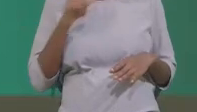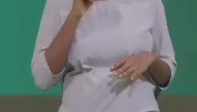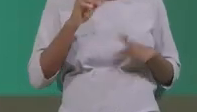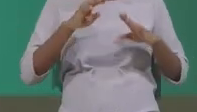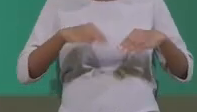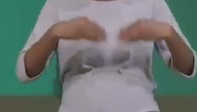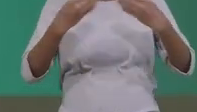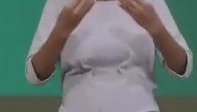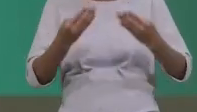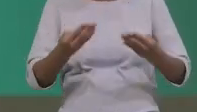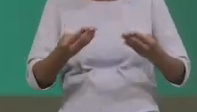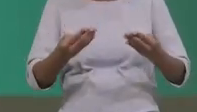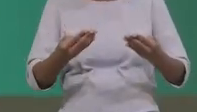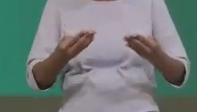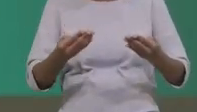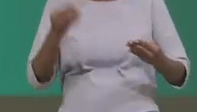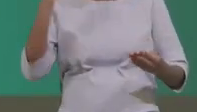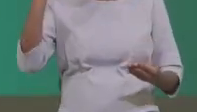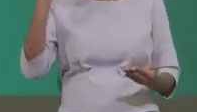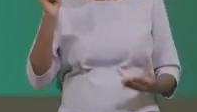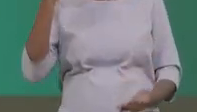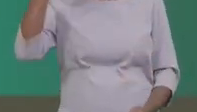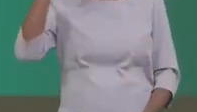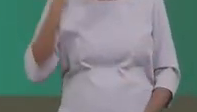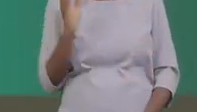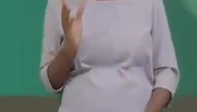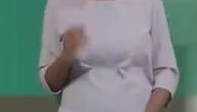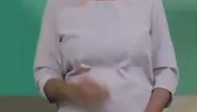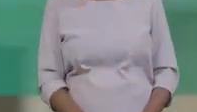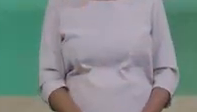Abandonner les sept choses que Dieu n'a pas données.